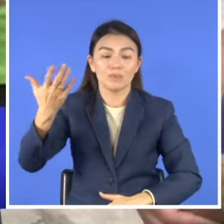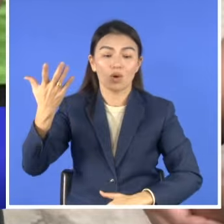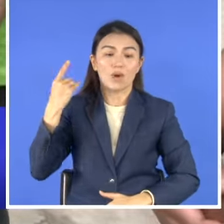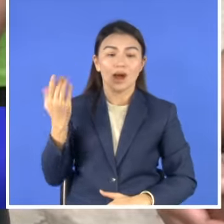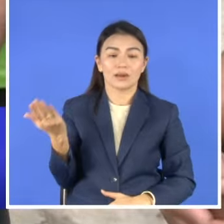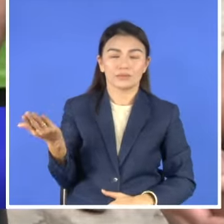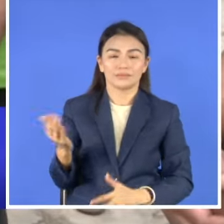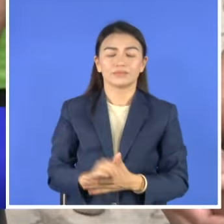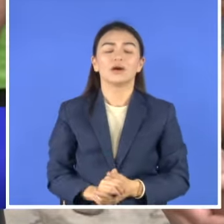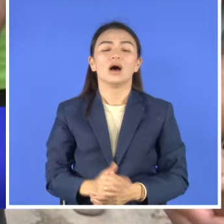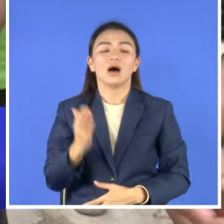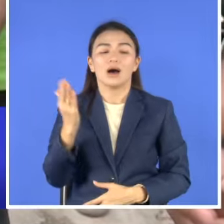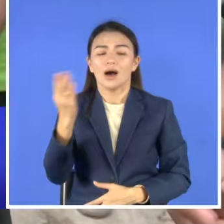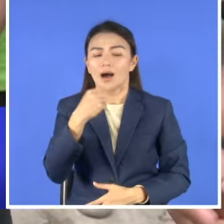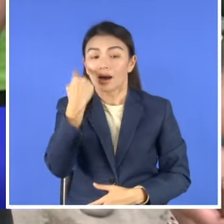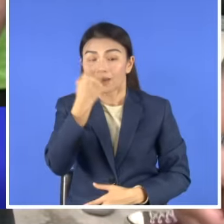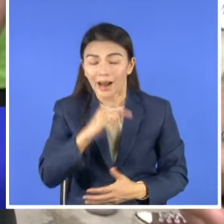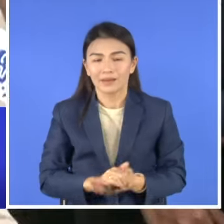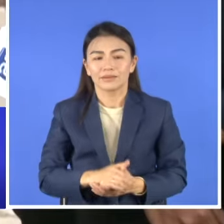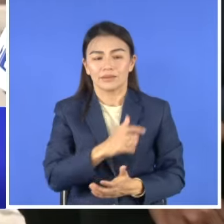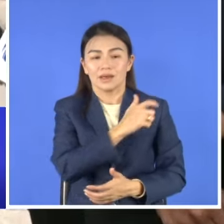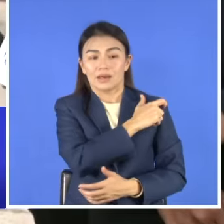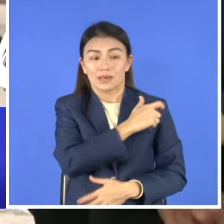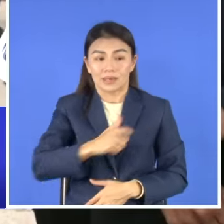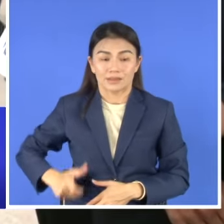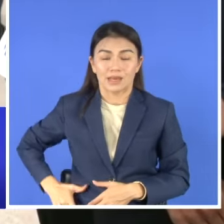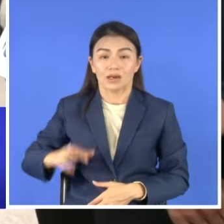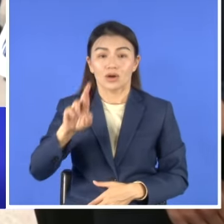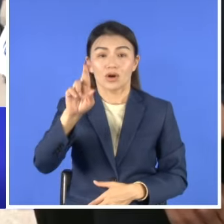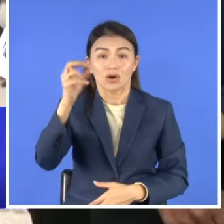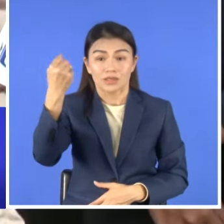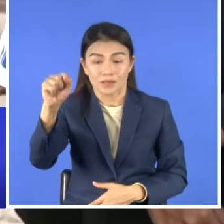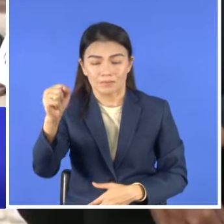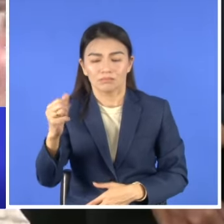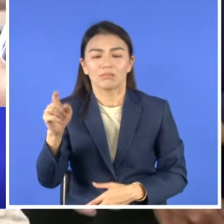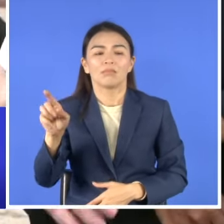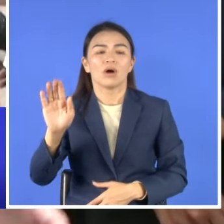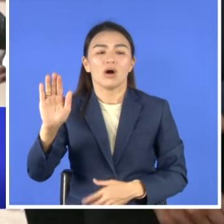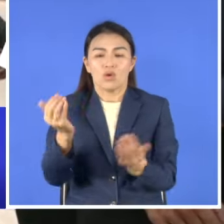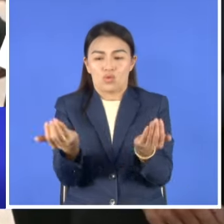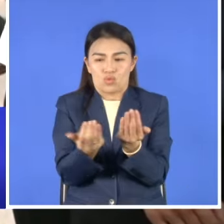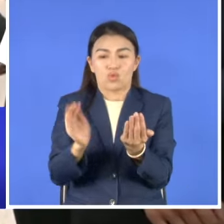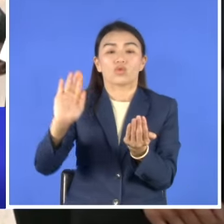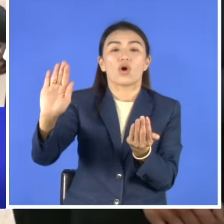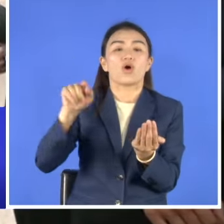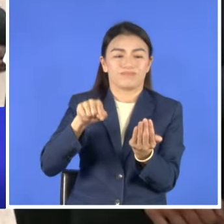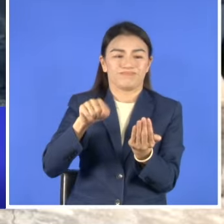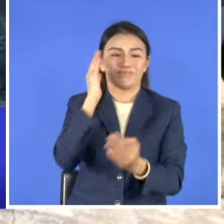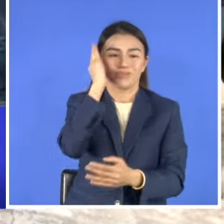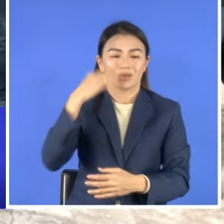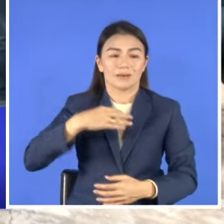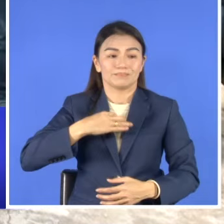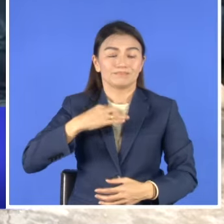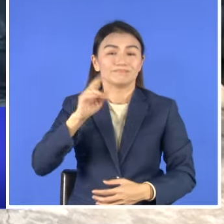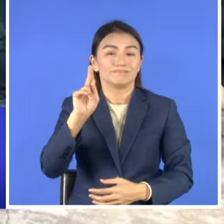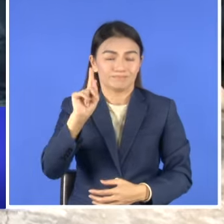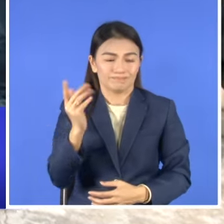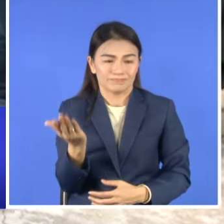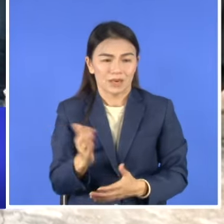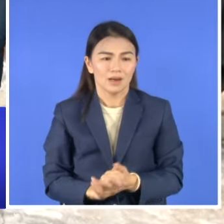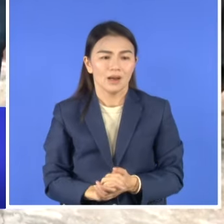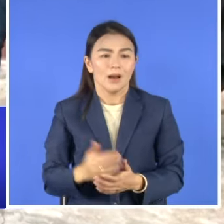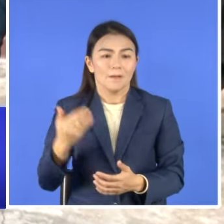วัชเรศรวิวัชรวงศ์ลงพื้นที่แลก็เยี่ยมให้กำลังใจบรรดานักศึกษาจากสถาบันอุเทนถวายทั้งศิษย์เก่า